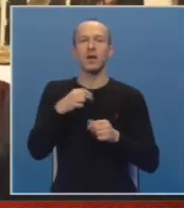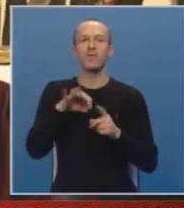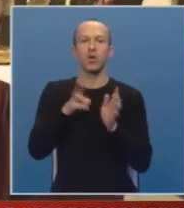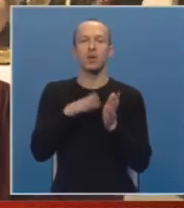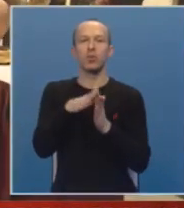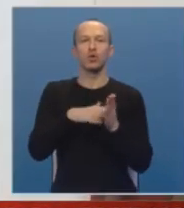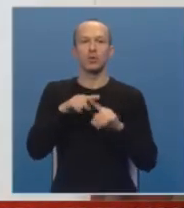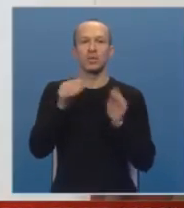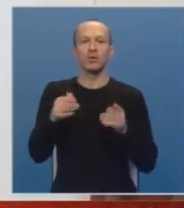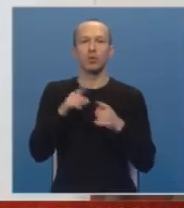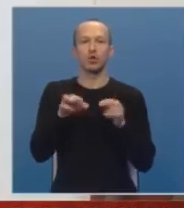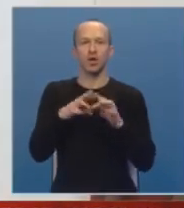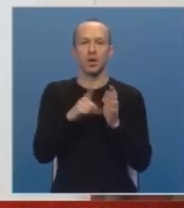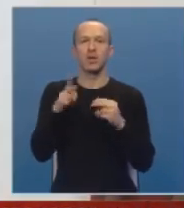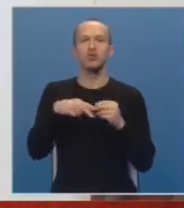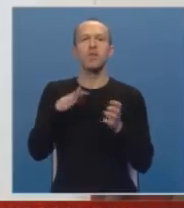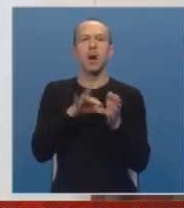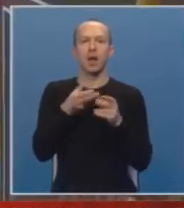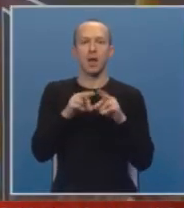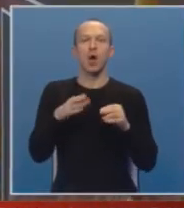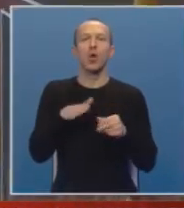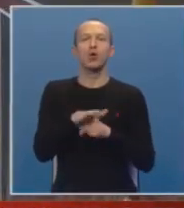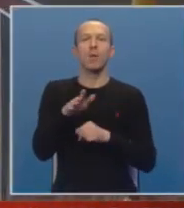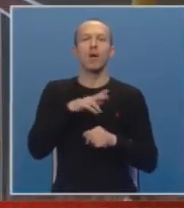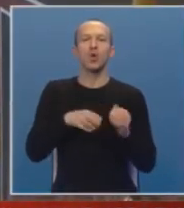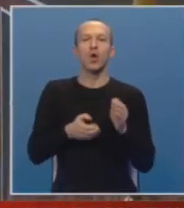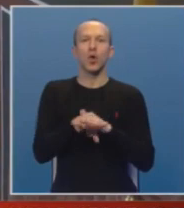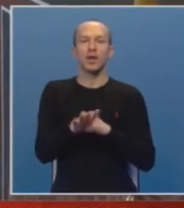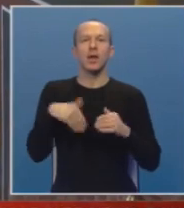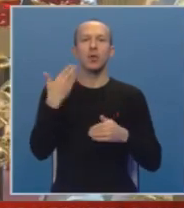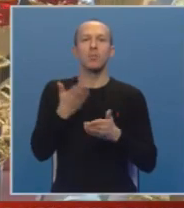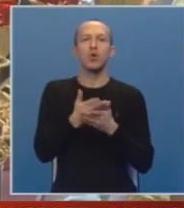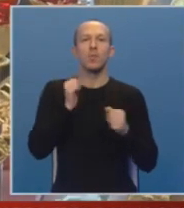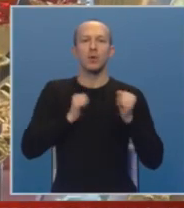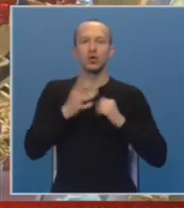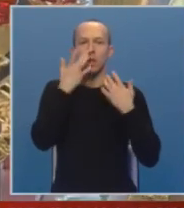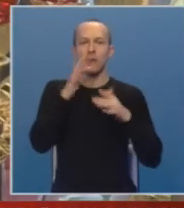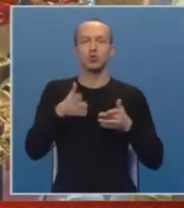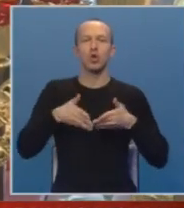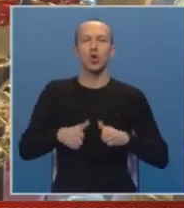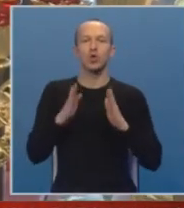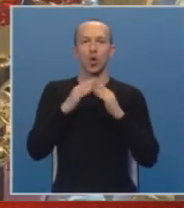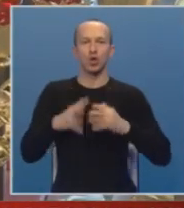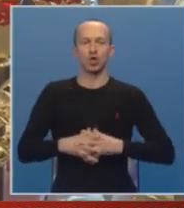je počeo u crkvi u Bočinji kod Maglaja, odakle vuče korijene. Nakon što je bio prinuđen da napusti rodno